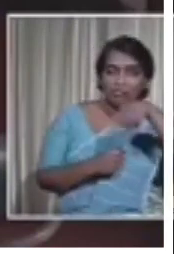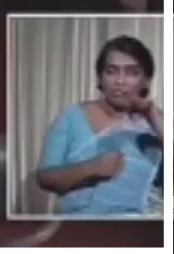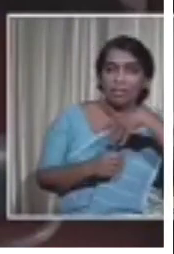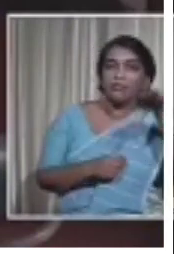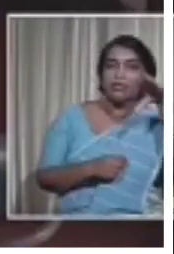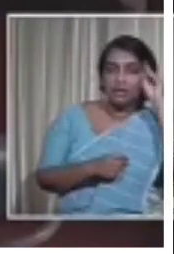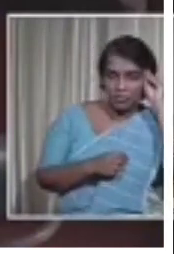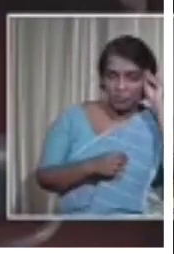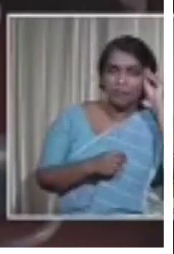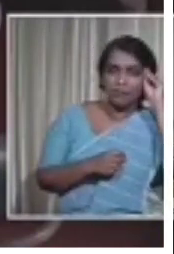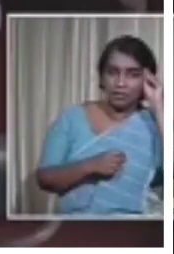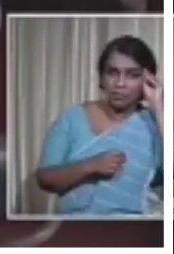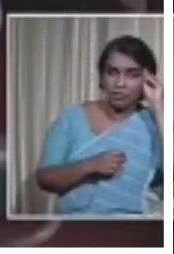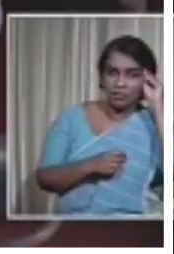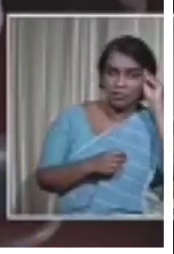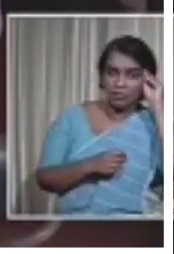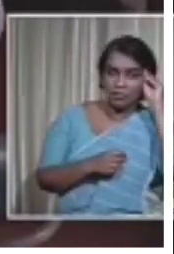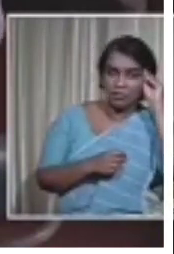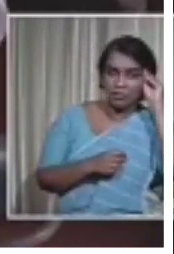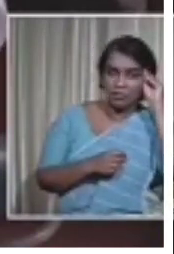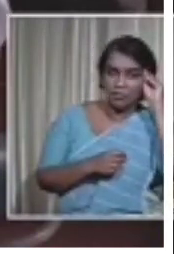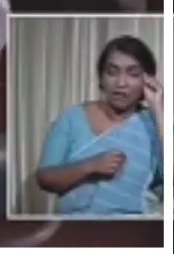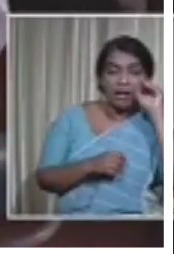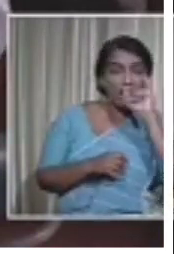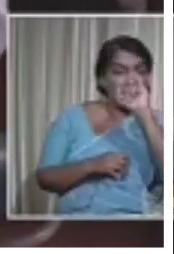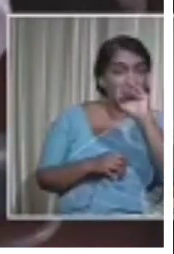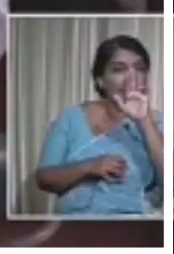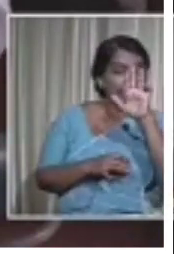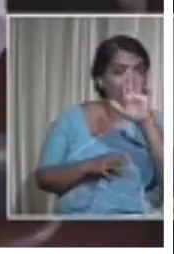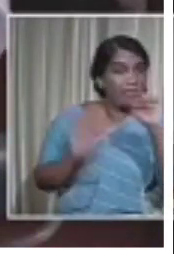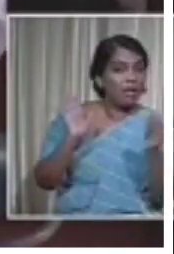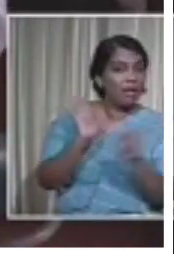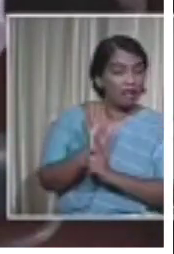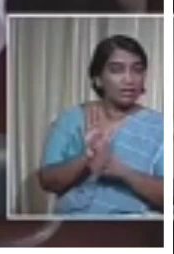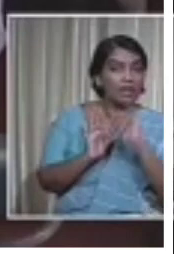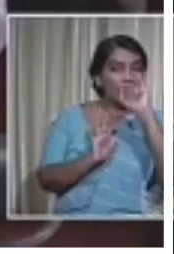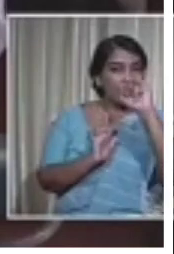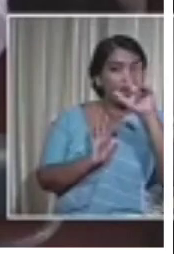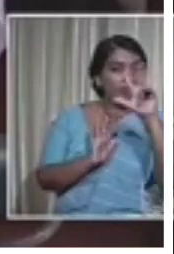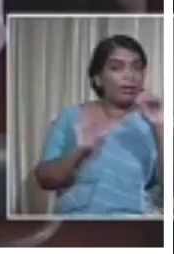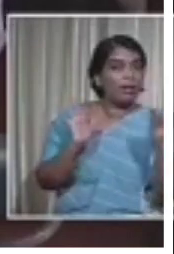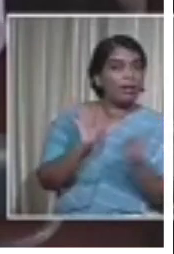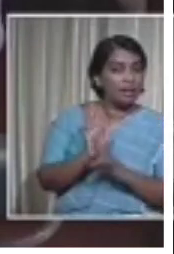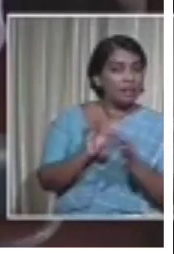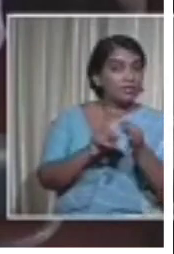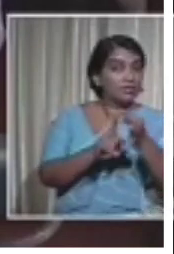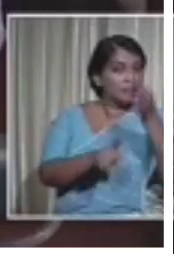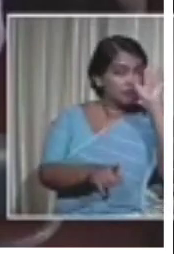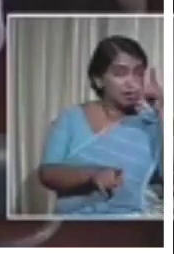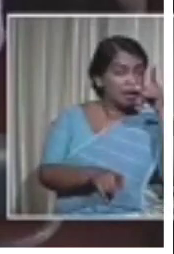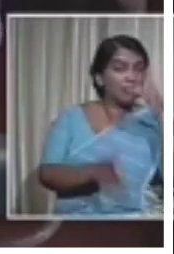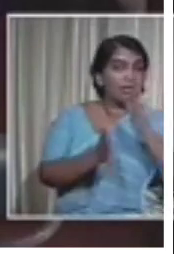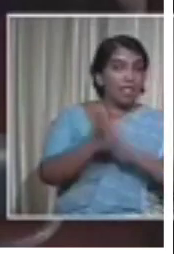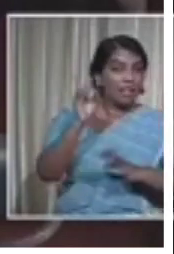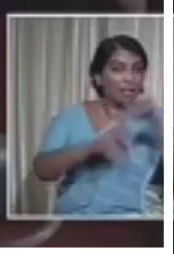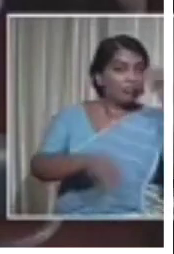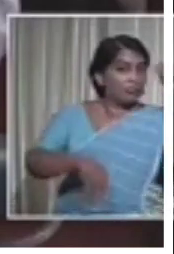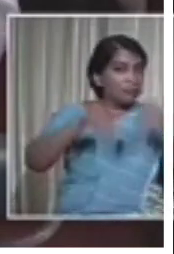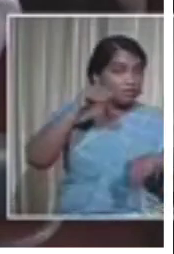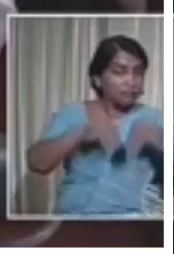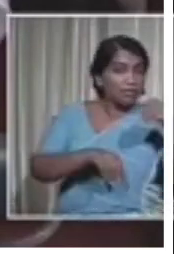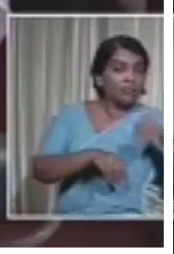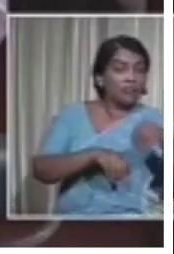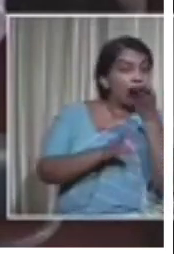பிரேமதாச தெரிவித்துள்ளார். நாடாளுமன்றத்தில் இன்றைய தினம் உரையாற்றிய போதே அவர் இவ்வாறு தெரிவித்துள்ளார். இதன்போது தொடர்ந்தும் உரையாற்றிய